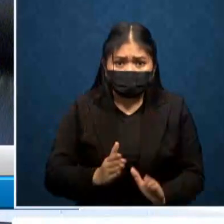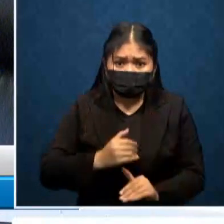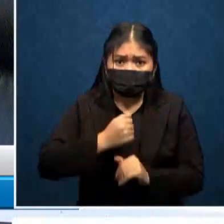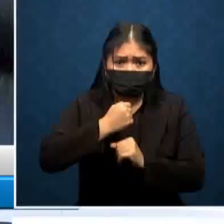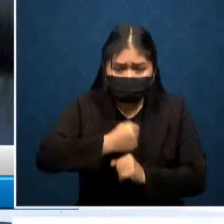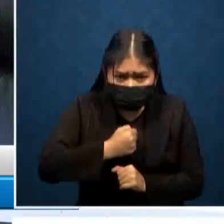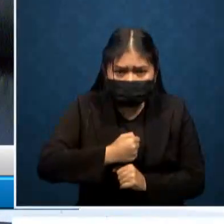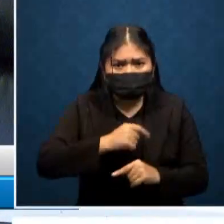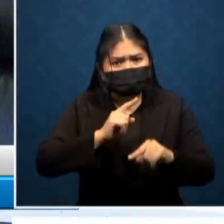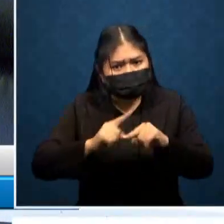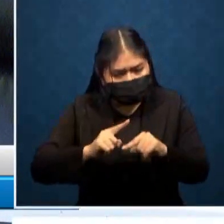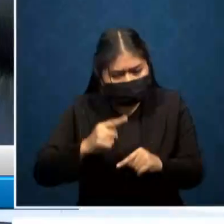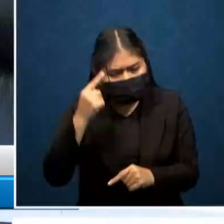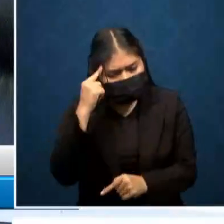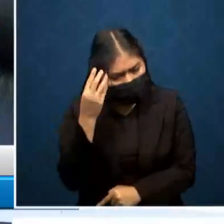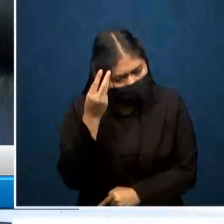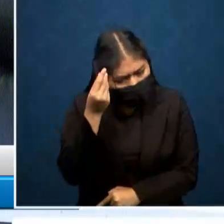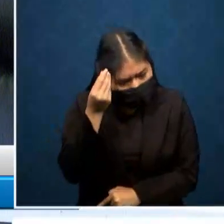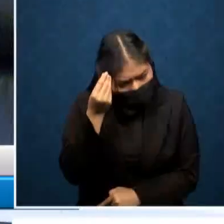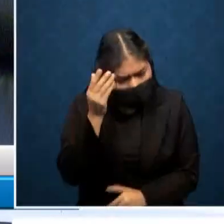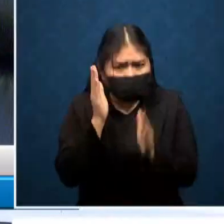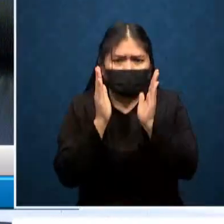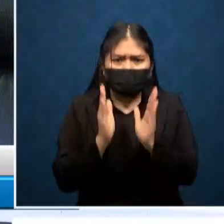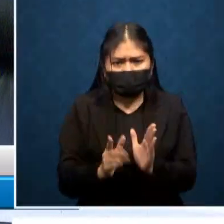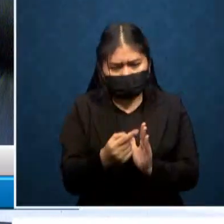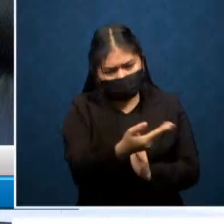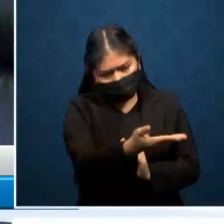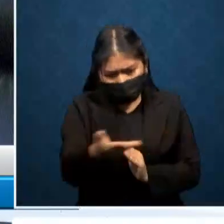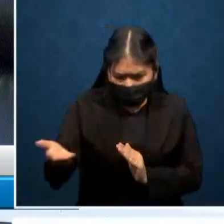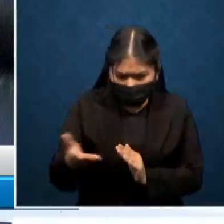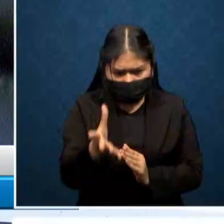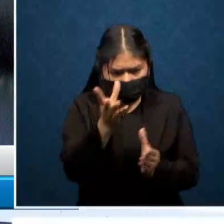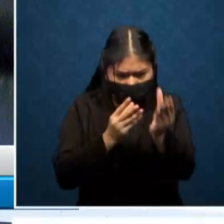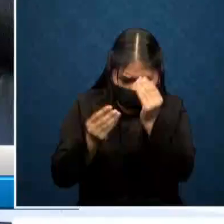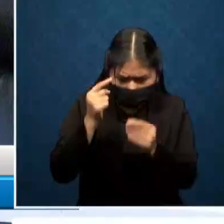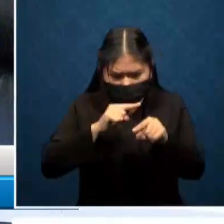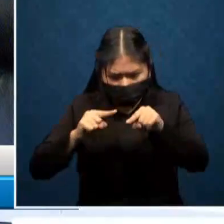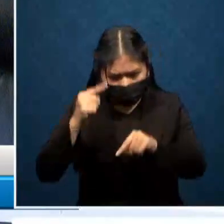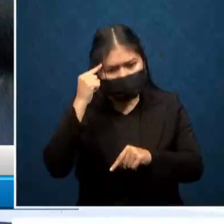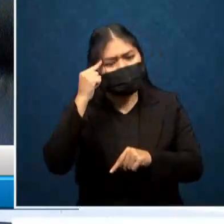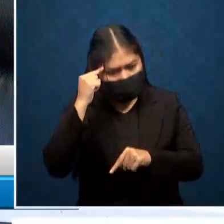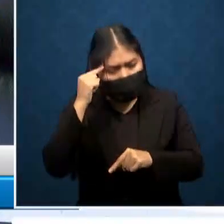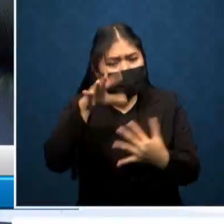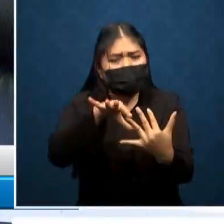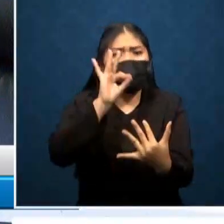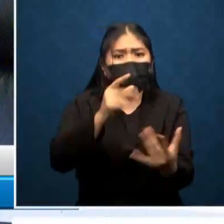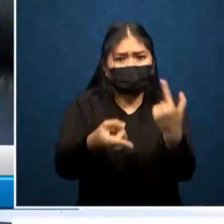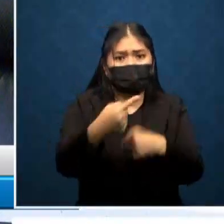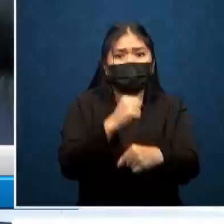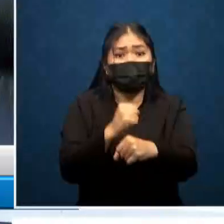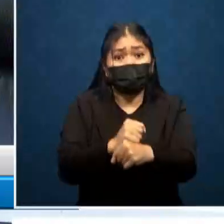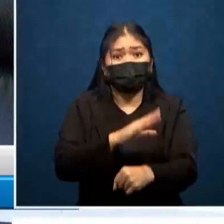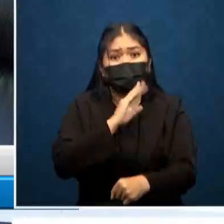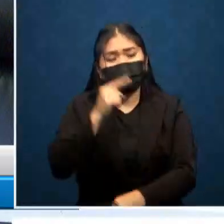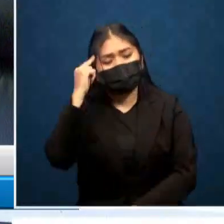ามีวิจารณญาณที่จะพิจารณาบุคคลที่มีความรู้ความสามารถเข้าไปทำงานเขาคงไม่เอาคนที่คิดตะแบงตะแบ